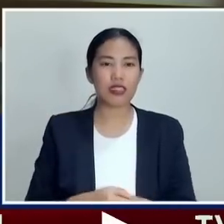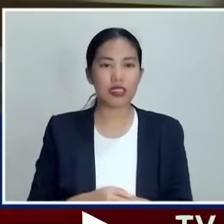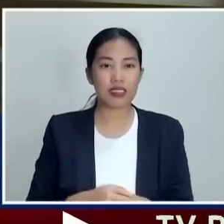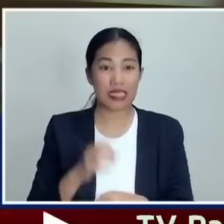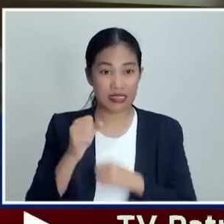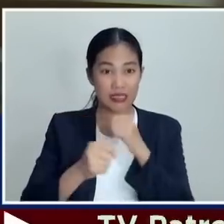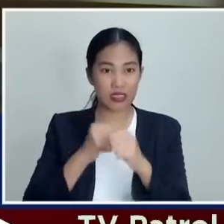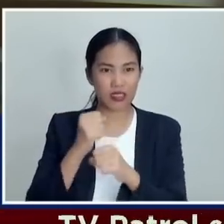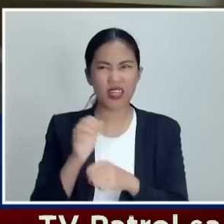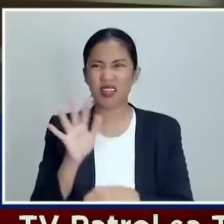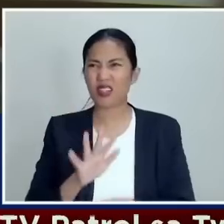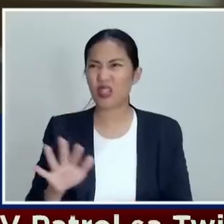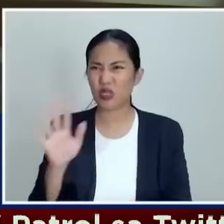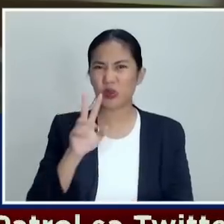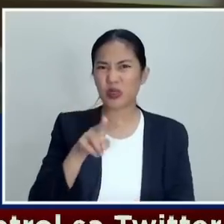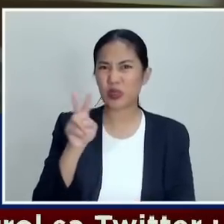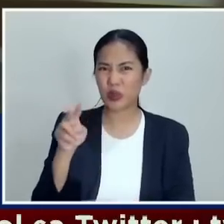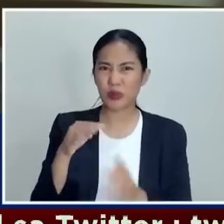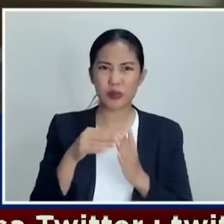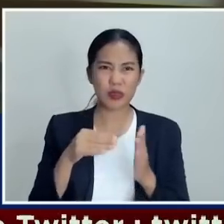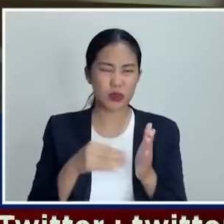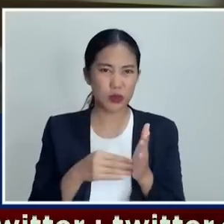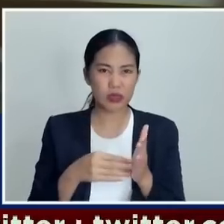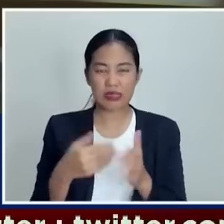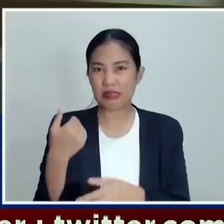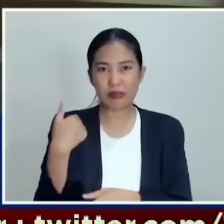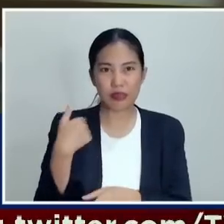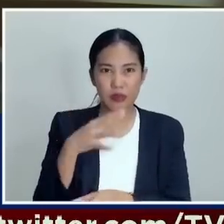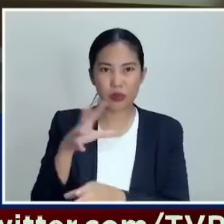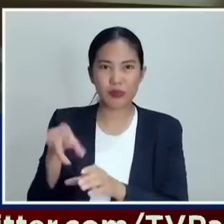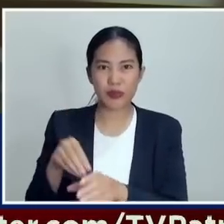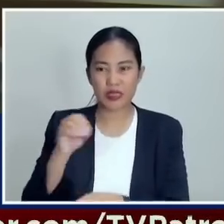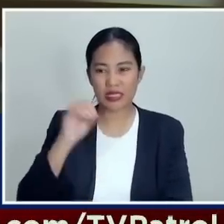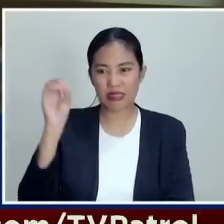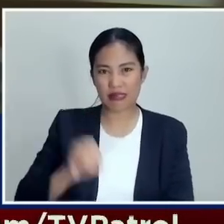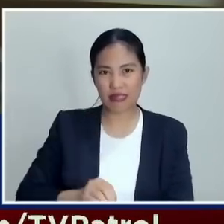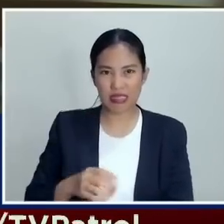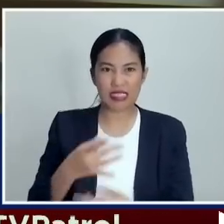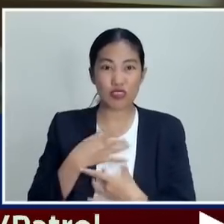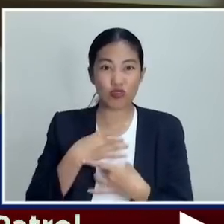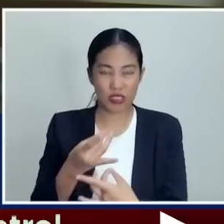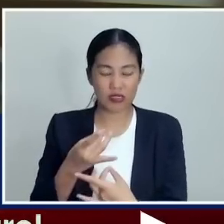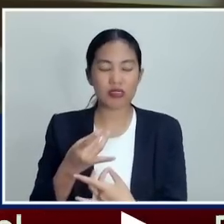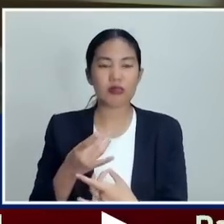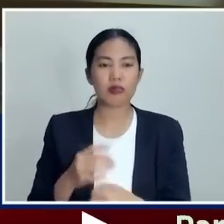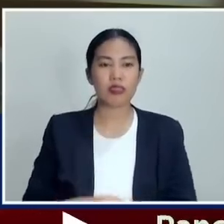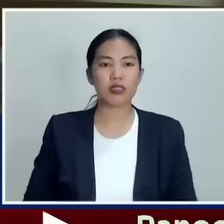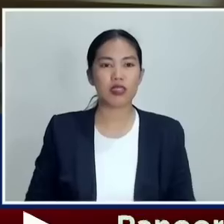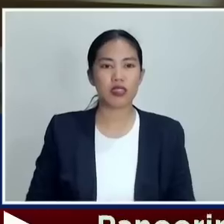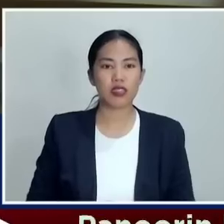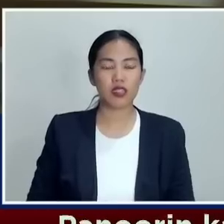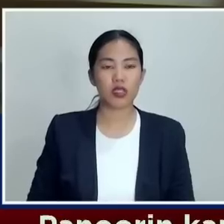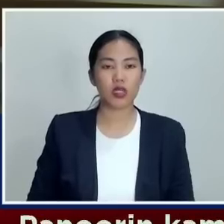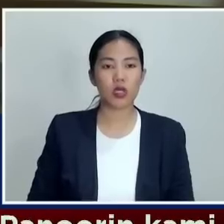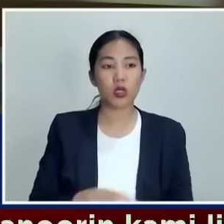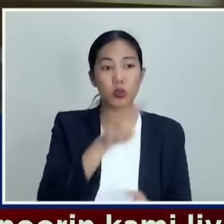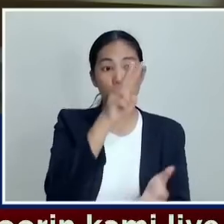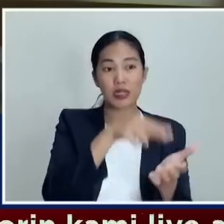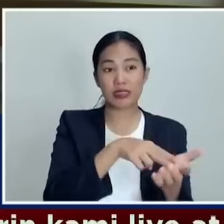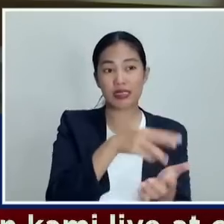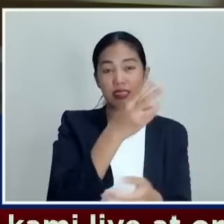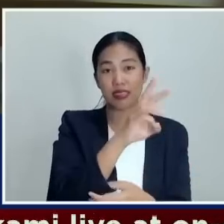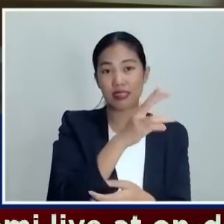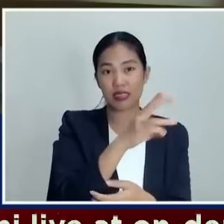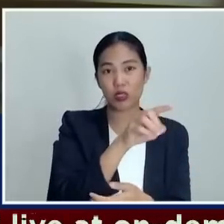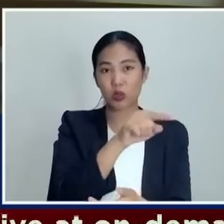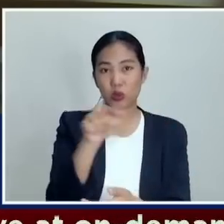okay, excluding interest. Yung lapse period na tinatawag, which is 2016 to